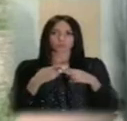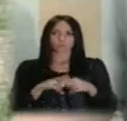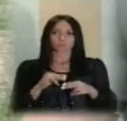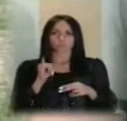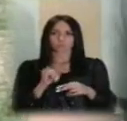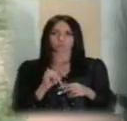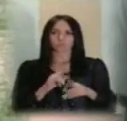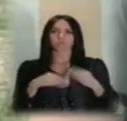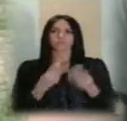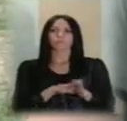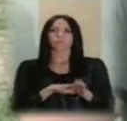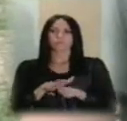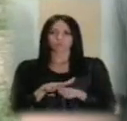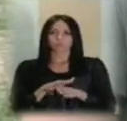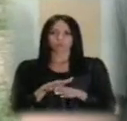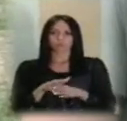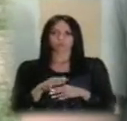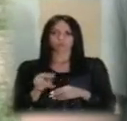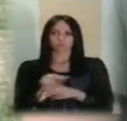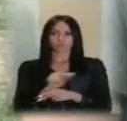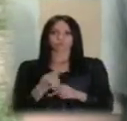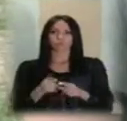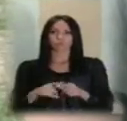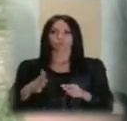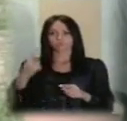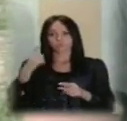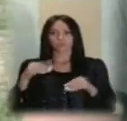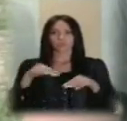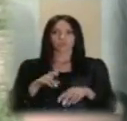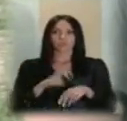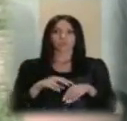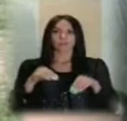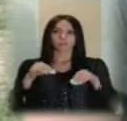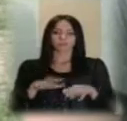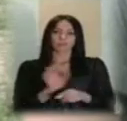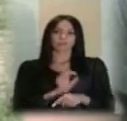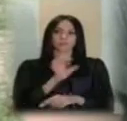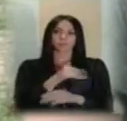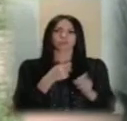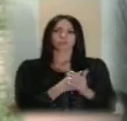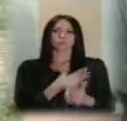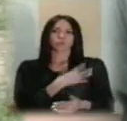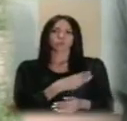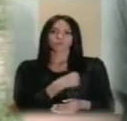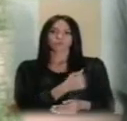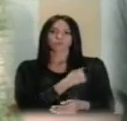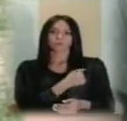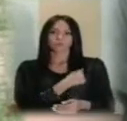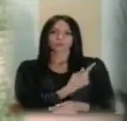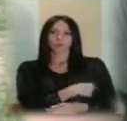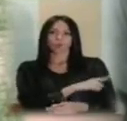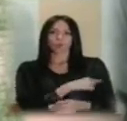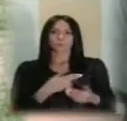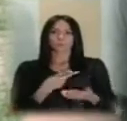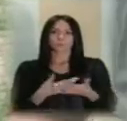повну медичну допомогу, тому лікарем було прийнято рішення відправити мене до Львівського військового госпіталя. Там вже зробили